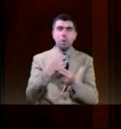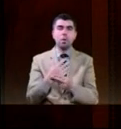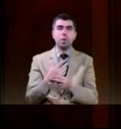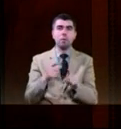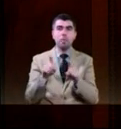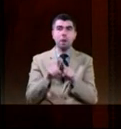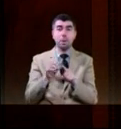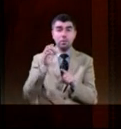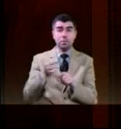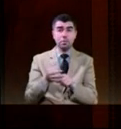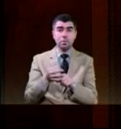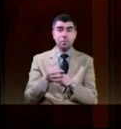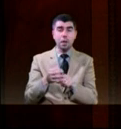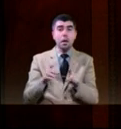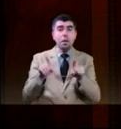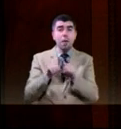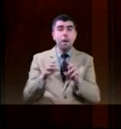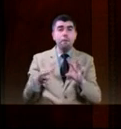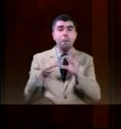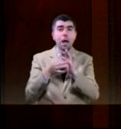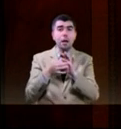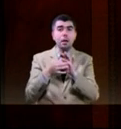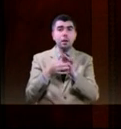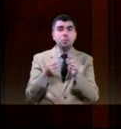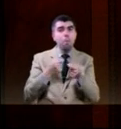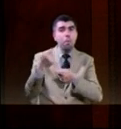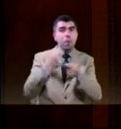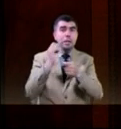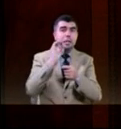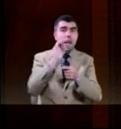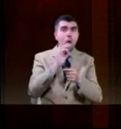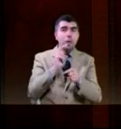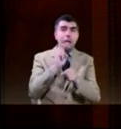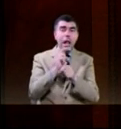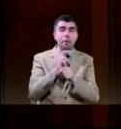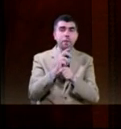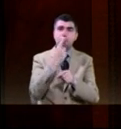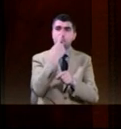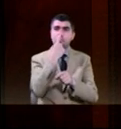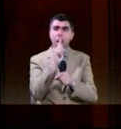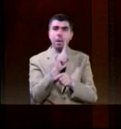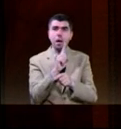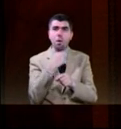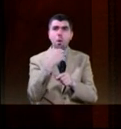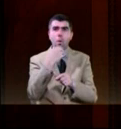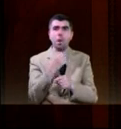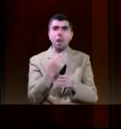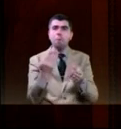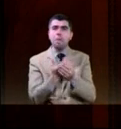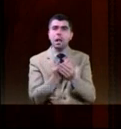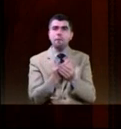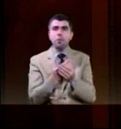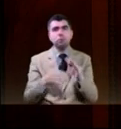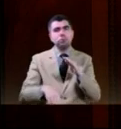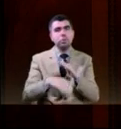اعتبروها تهمه؟ هذاك مدام راه بحال البنك اللي انت عندك معاه معامله، راه الا ما بغيتيش راه حتى هو ما عنده حتى مشكل، غيهز الشكاره